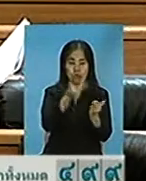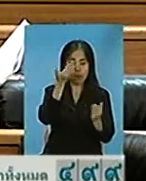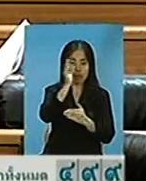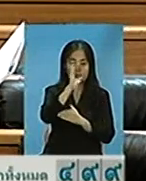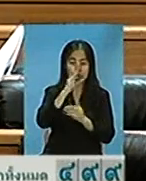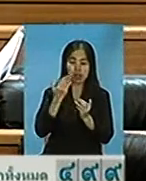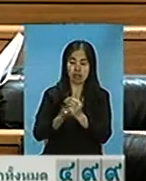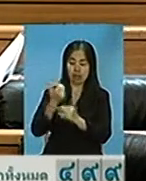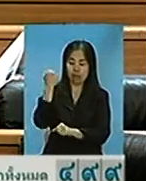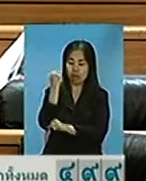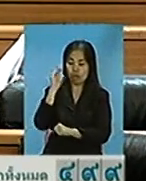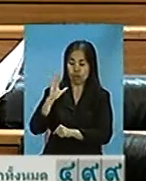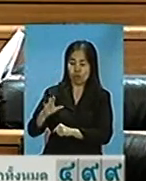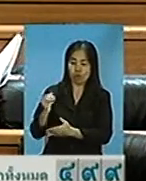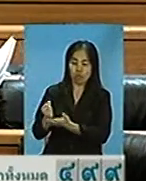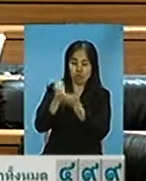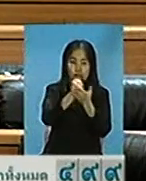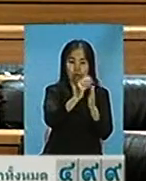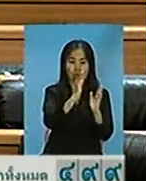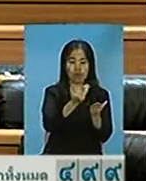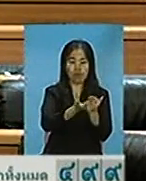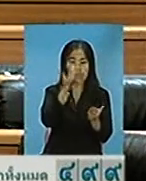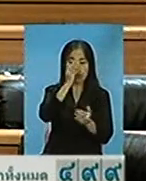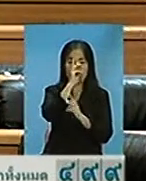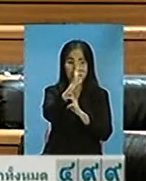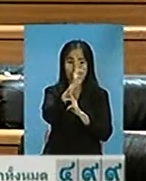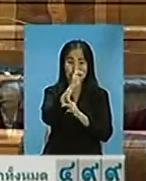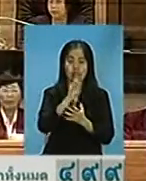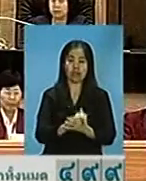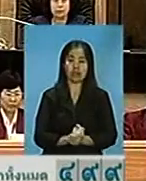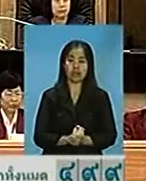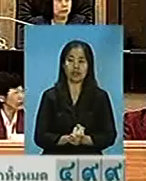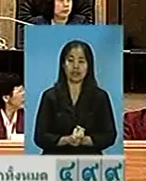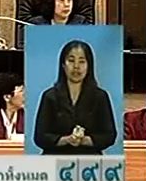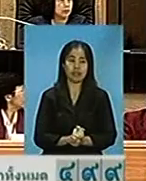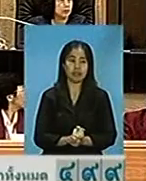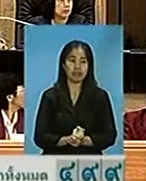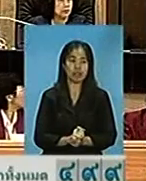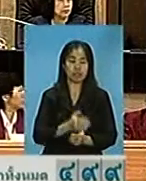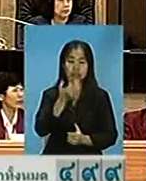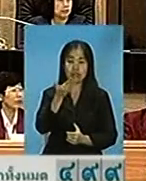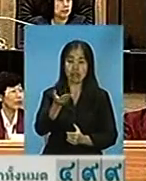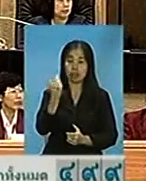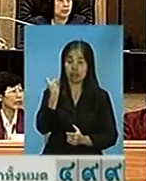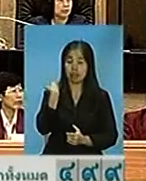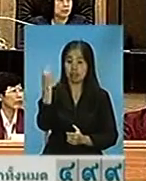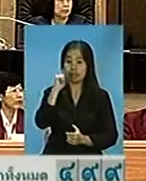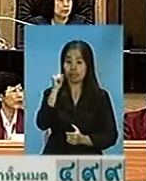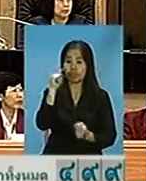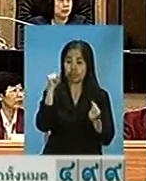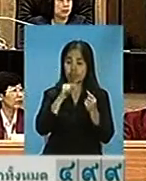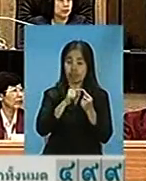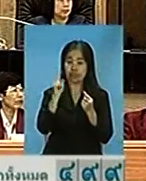ไปใช้ประโยชน์เพื่อคนรวย เดี๋ยวให้กรรมการตอบมาท่านวัชรัตน์ยังมีประเด็นเขาตอบไ